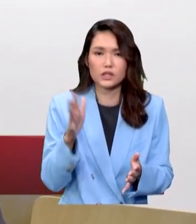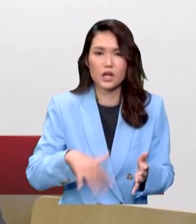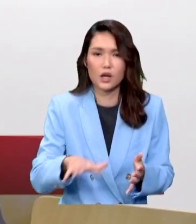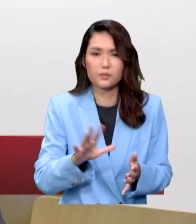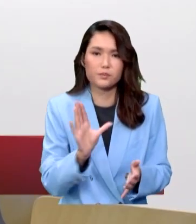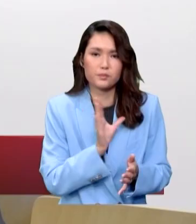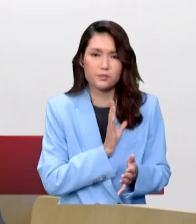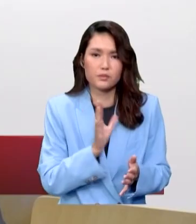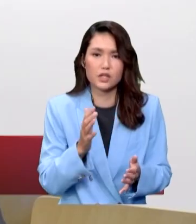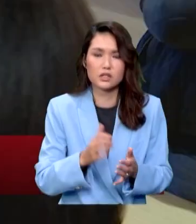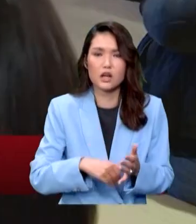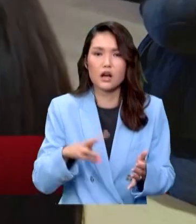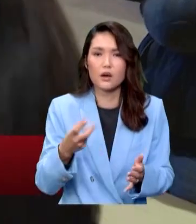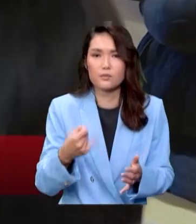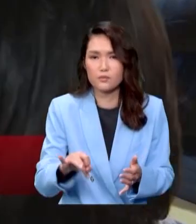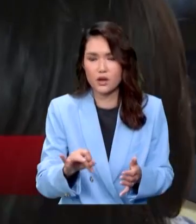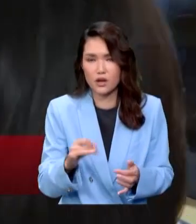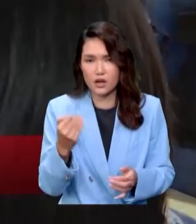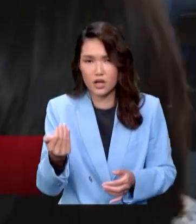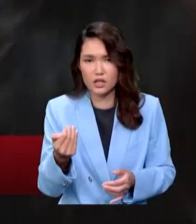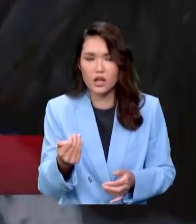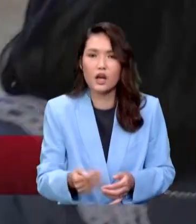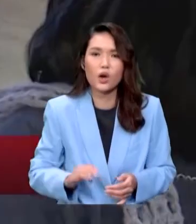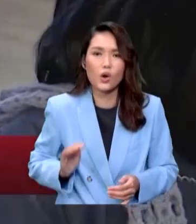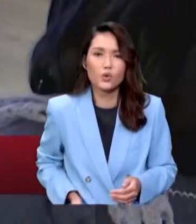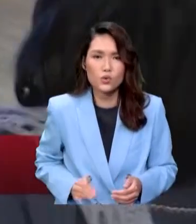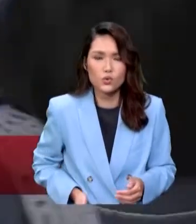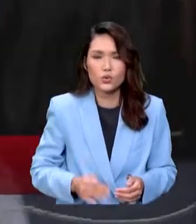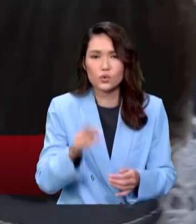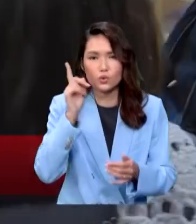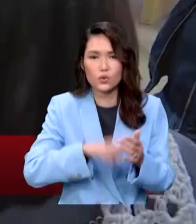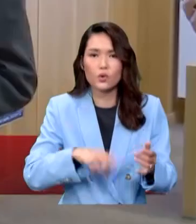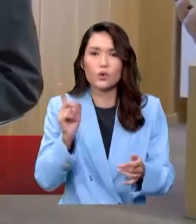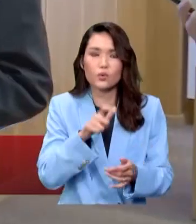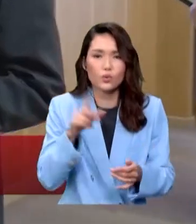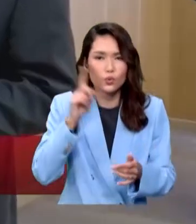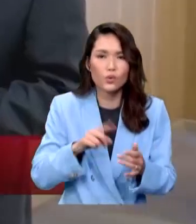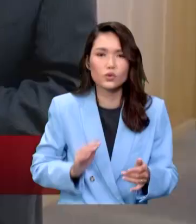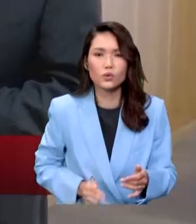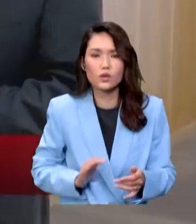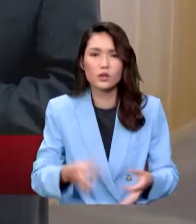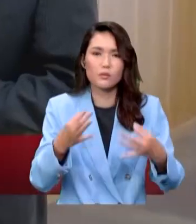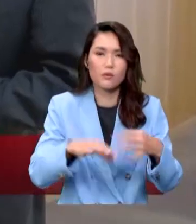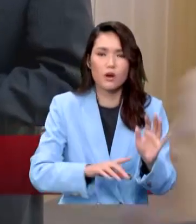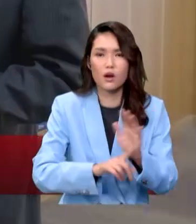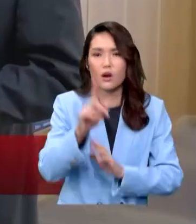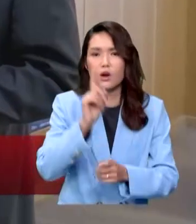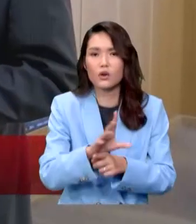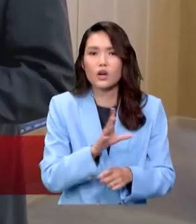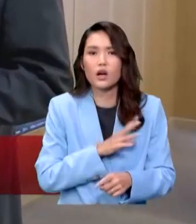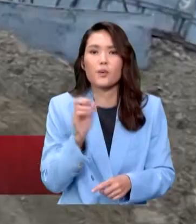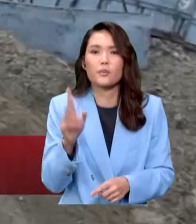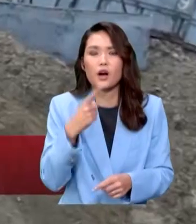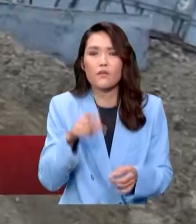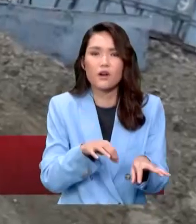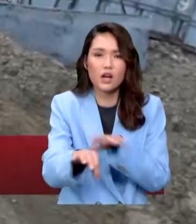были снесены в мае. Люди уверены, что компания, которая возводит станцию, начала работу без разрешения. Однако, как утверждает в Астана